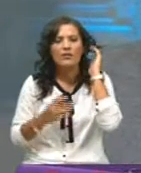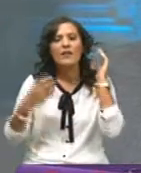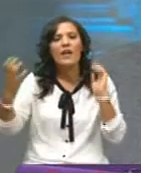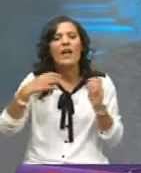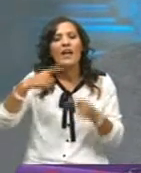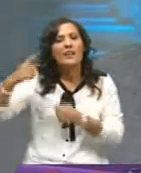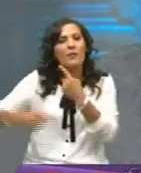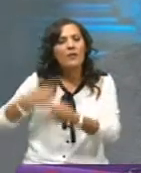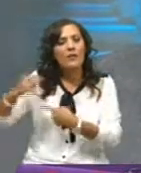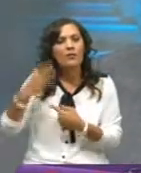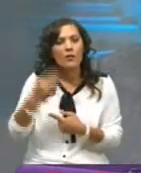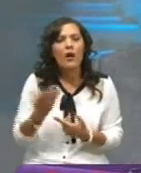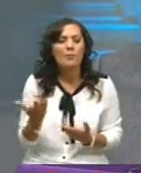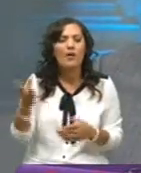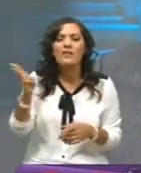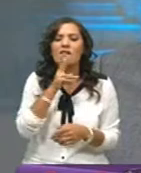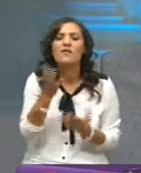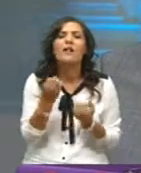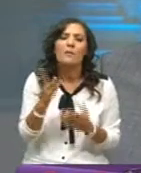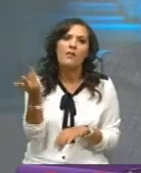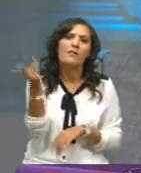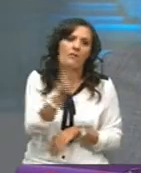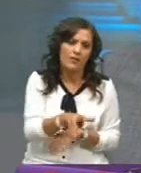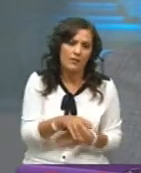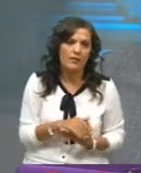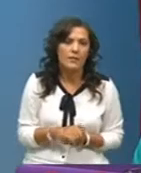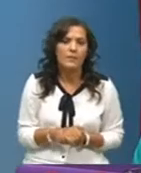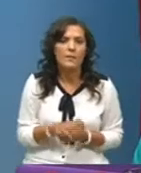gördüm fakat vefat etti